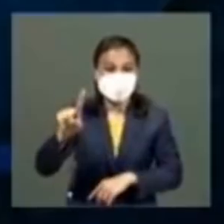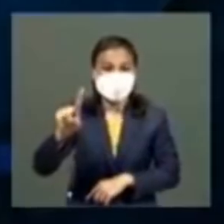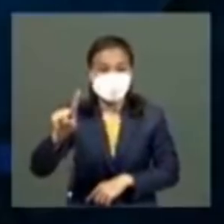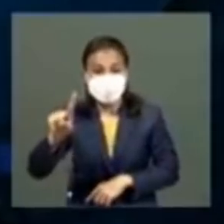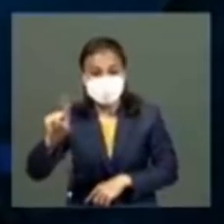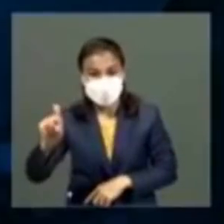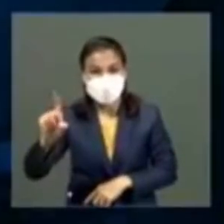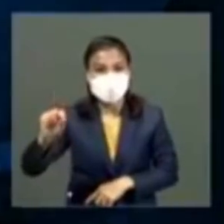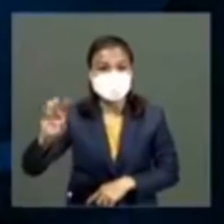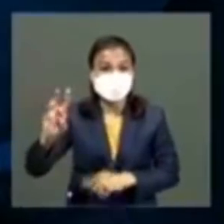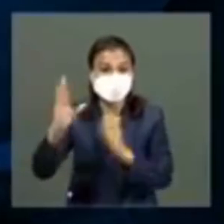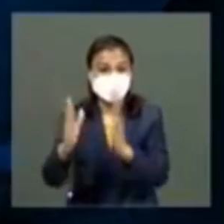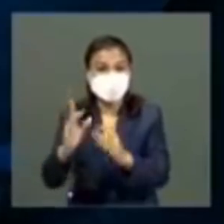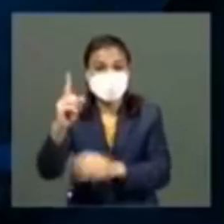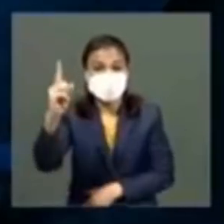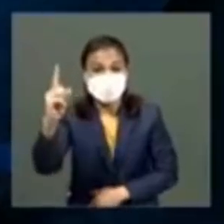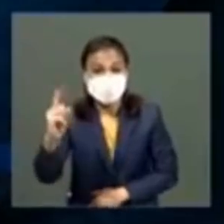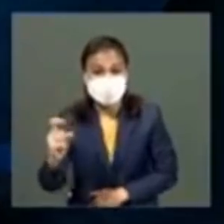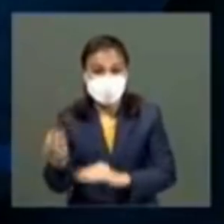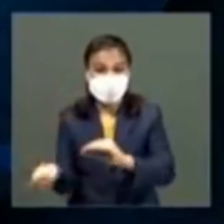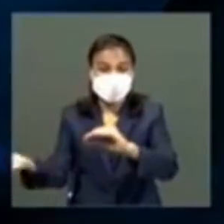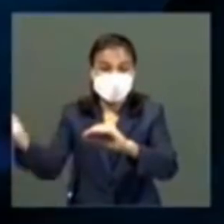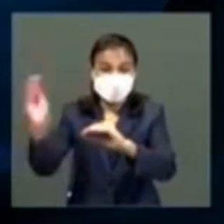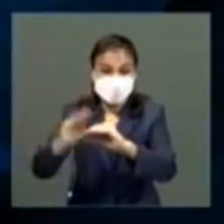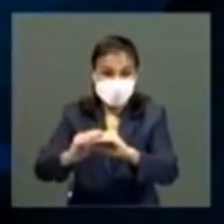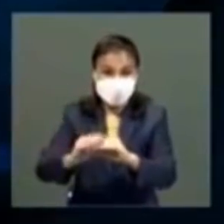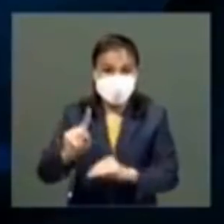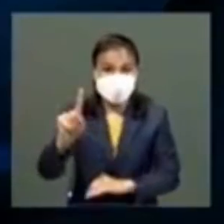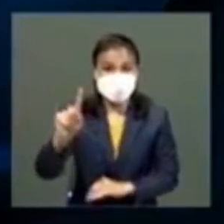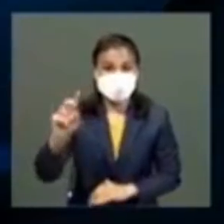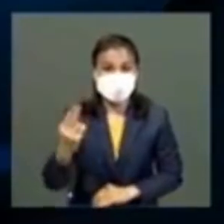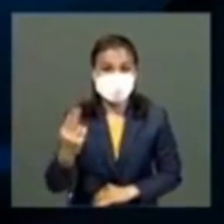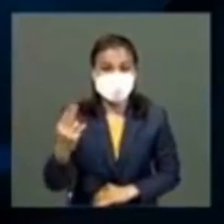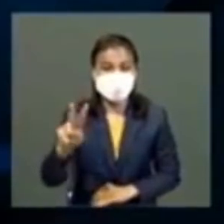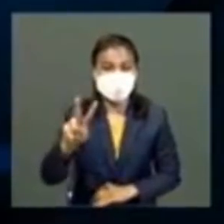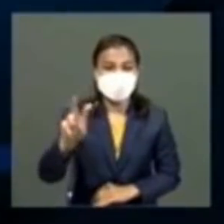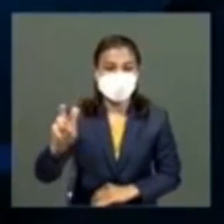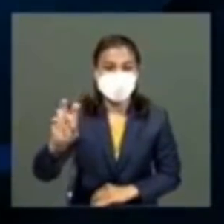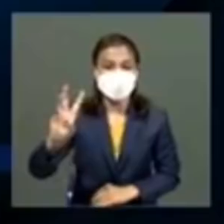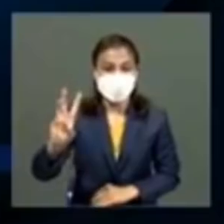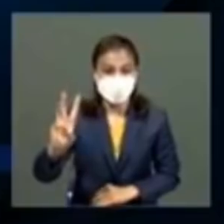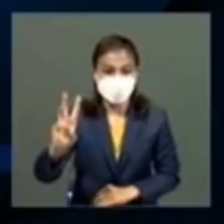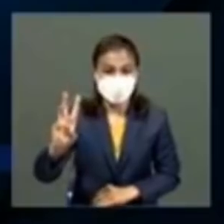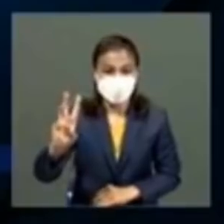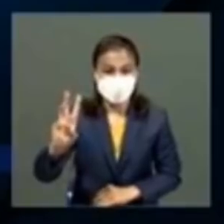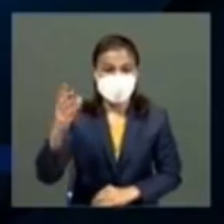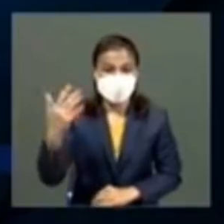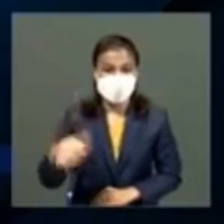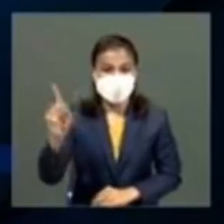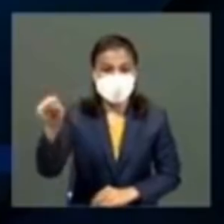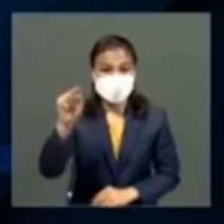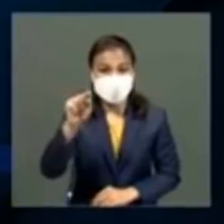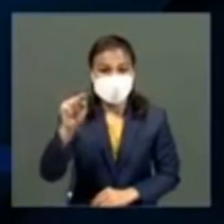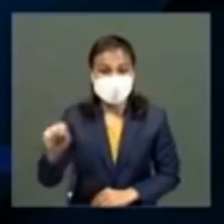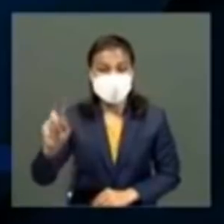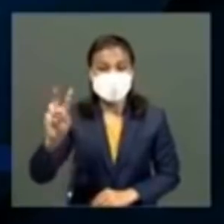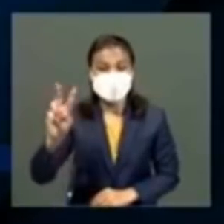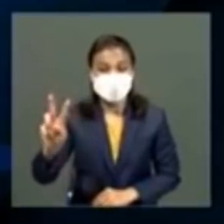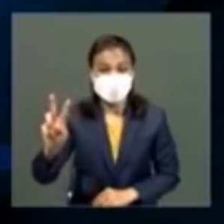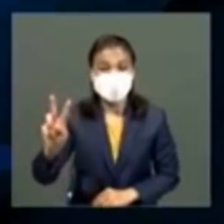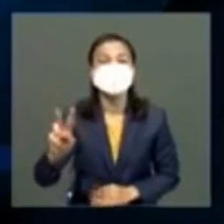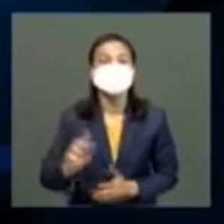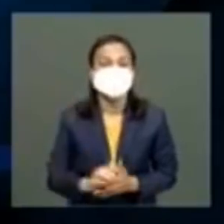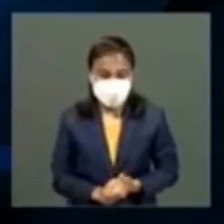จำนวนนี้นะคะมีผู้เสียชีวิตเพิ่มขึ้น 1 206รายคิดเป็น 2เปอร์เซ็นต์ของ